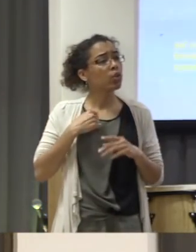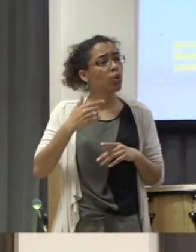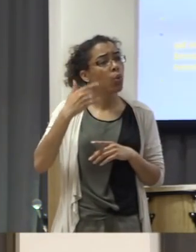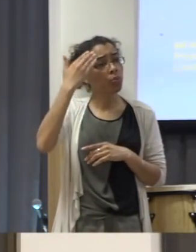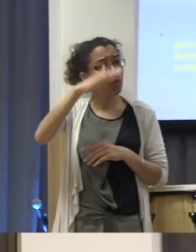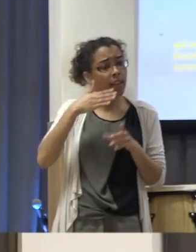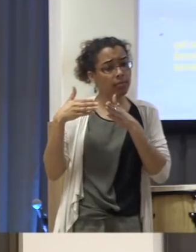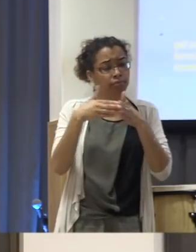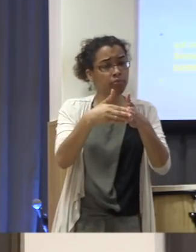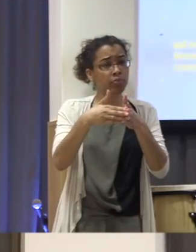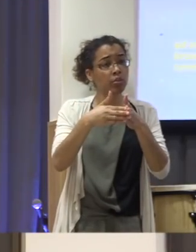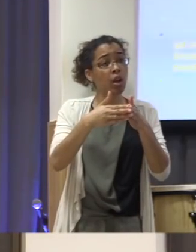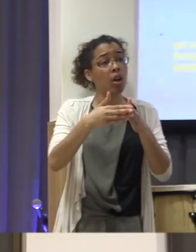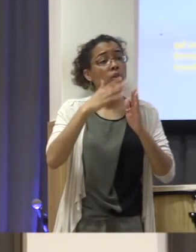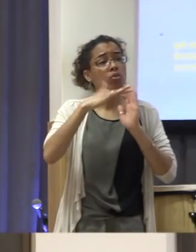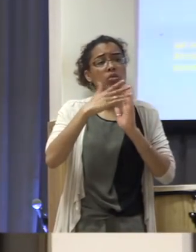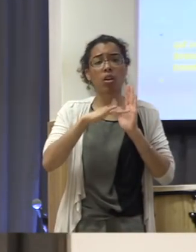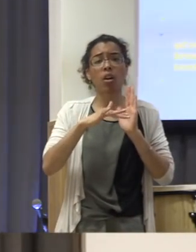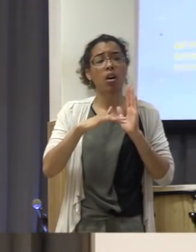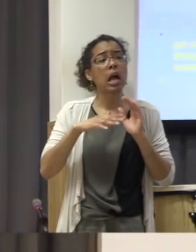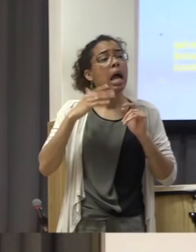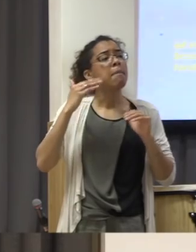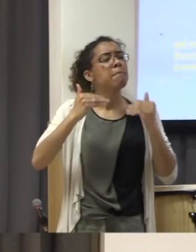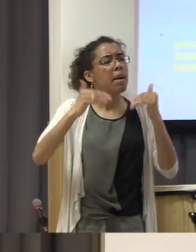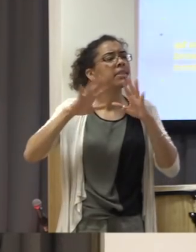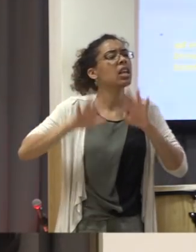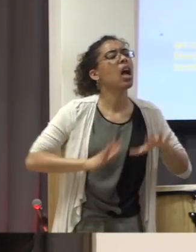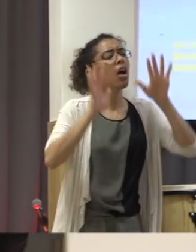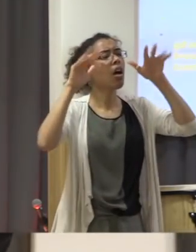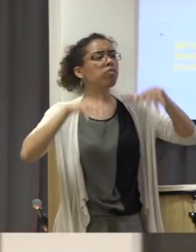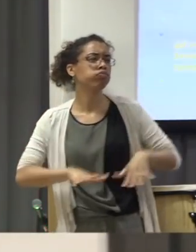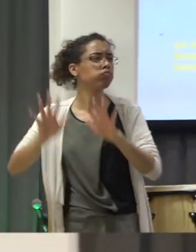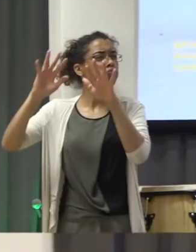Qu'est-ce que nous chantons là? Même si les océans se